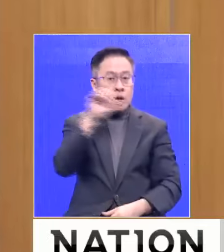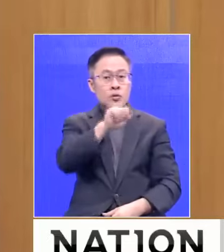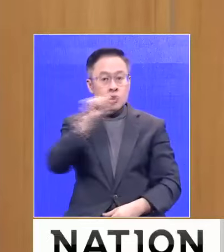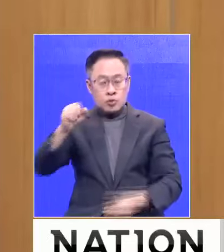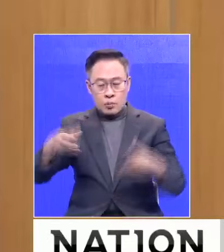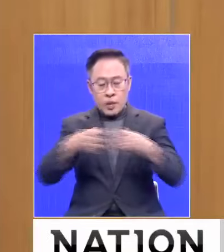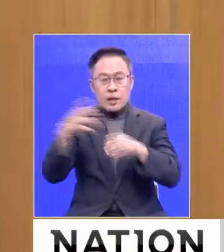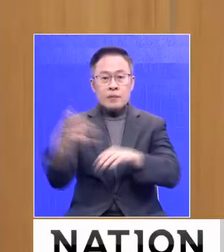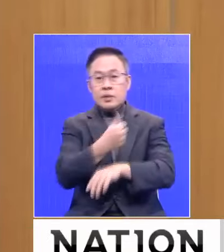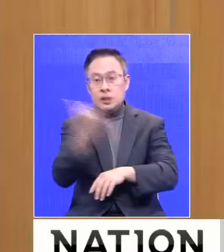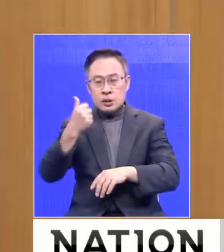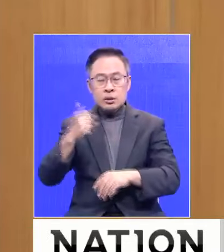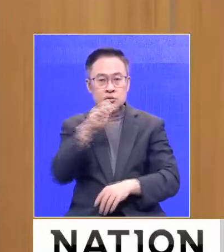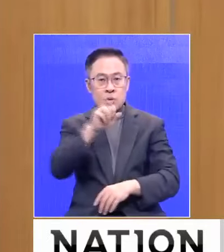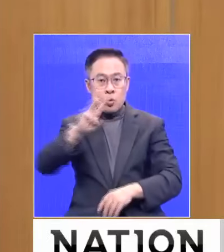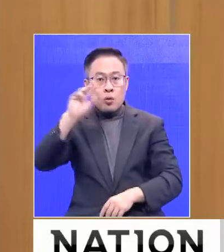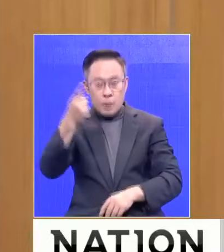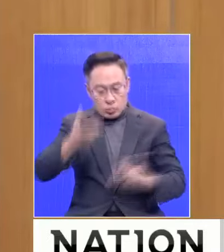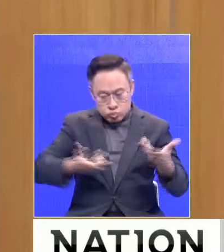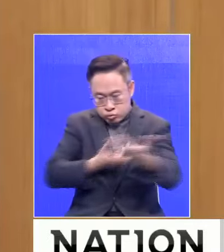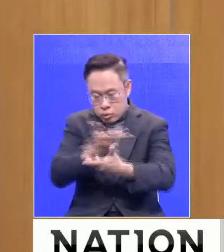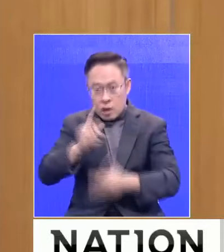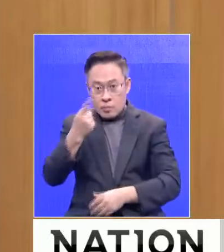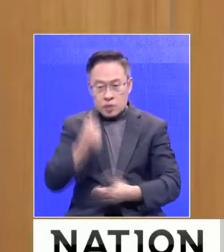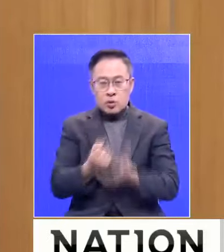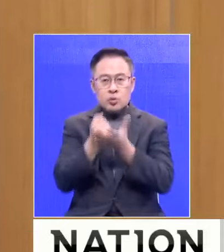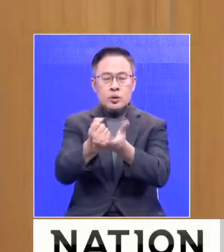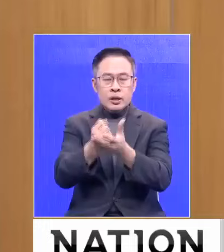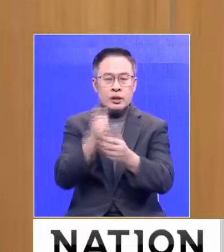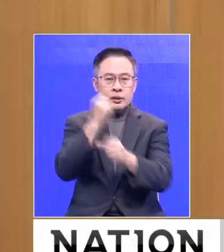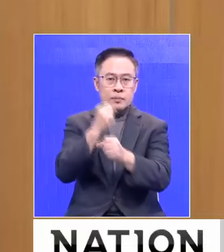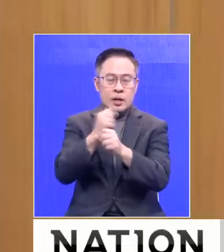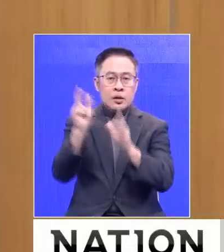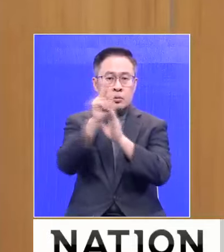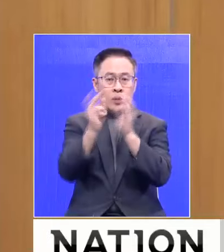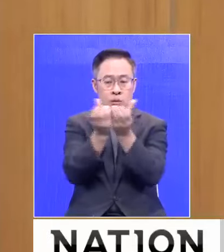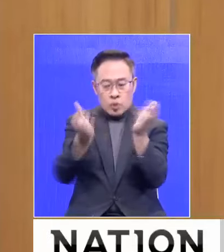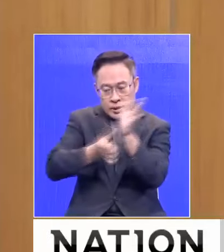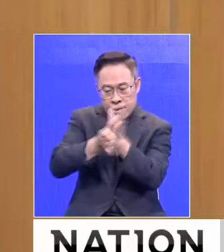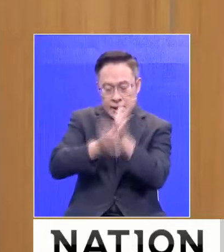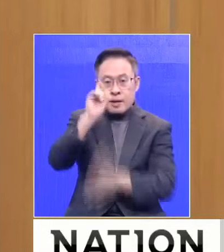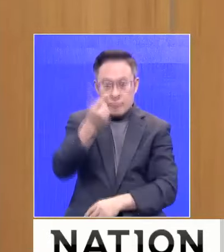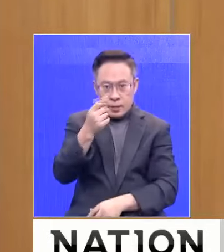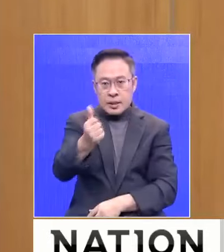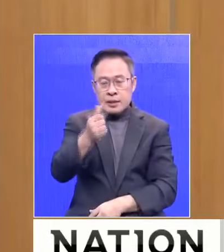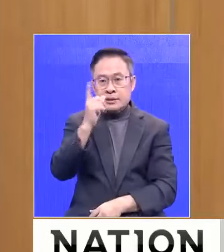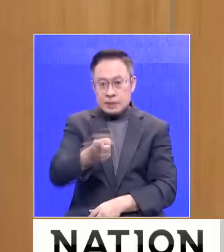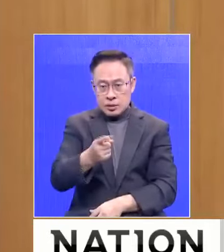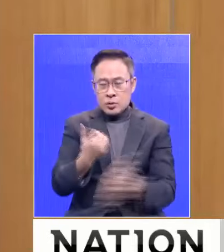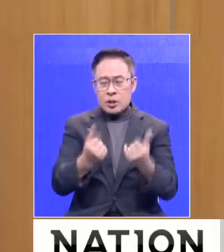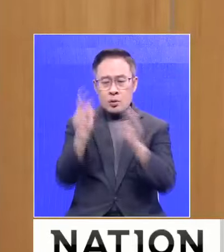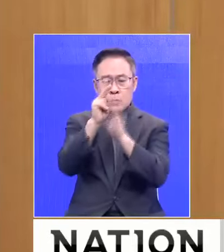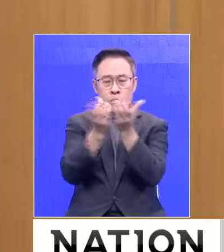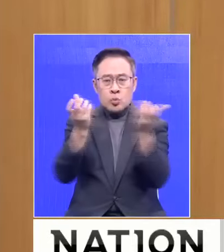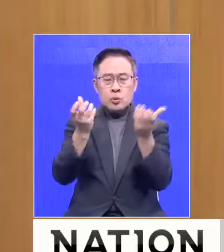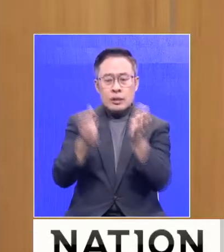คจากส.ว.ชุดใหม่จะได้ทำให้การแก้ไขรัฐธรรมนูญประสบความสำเร็จคุณไอติมยังบอกว่าเรื่องวัตถุประสงค์ของ